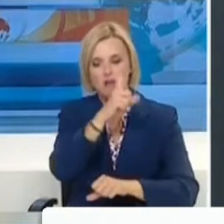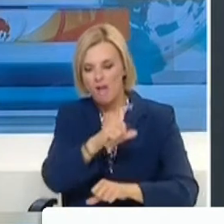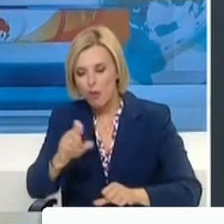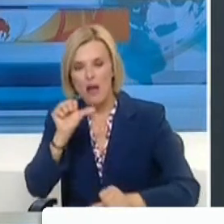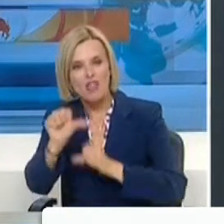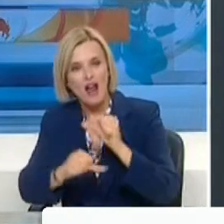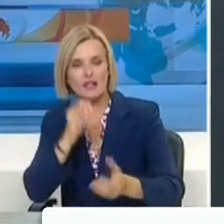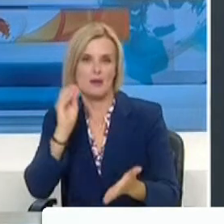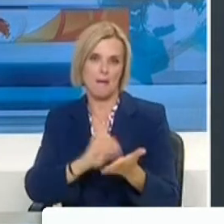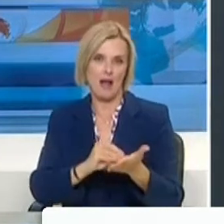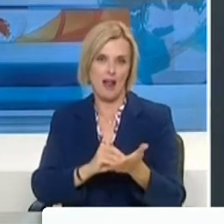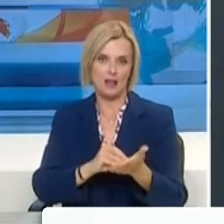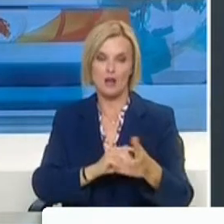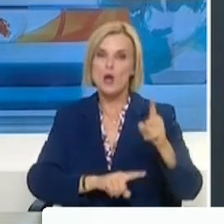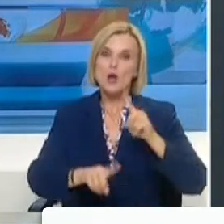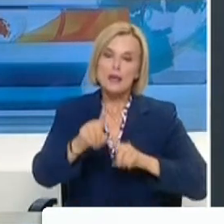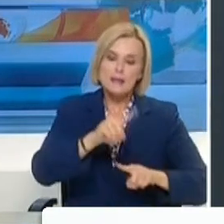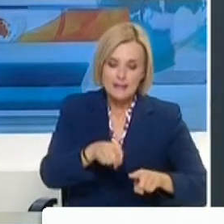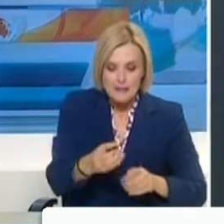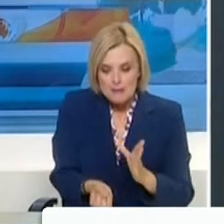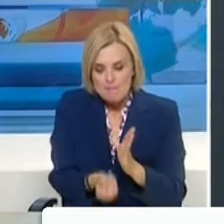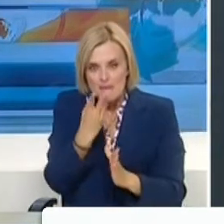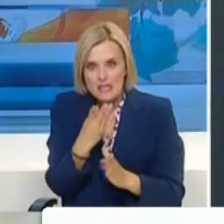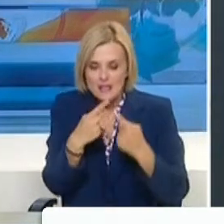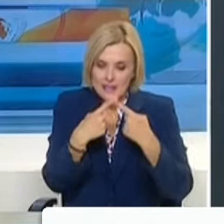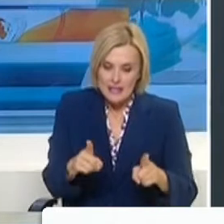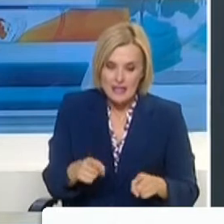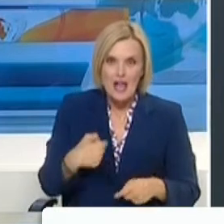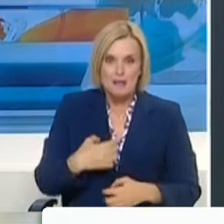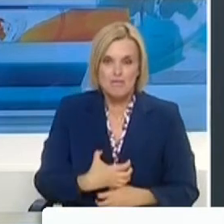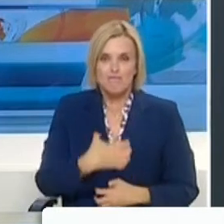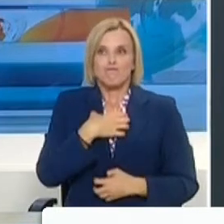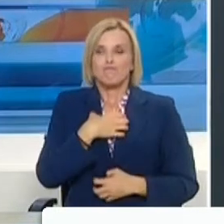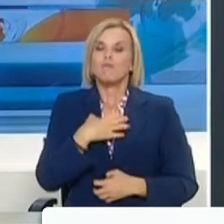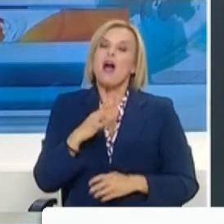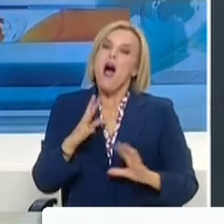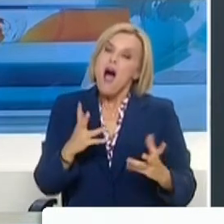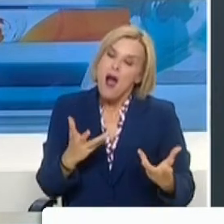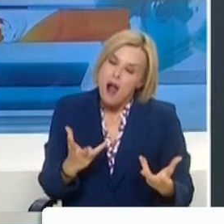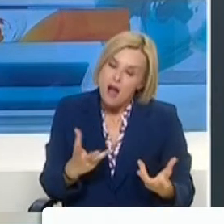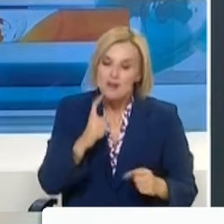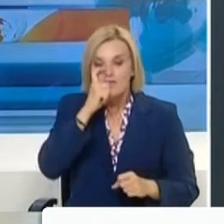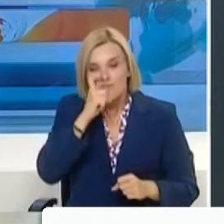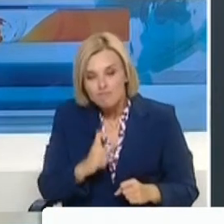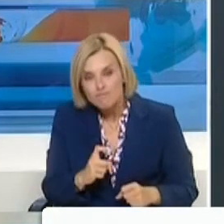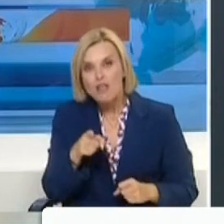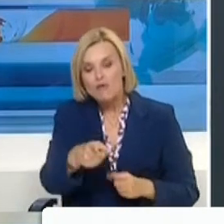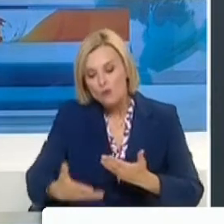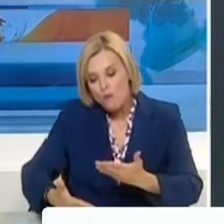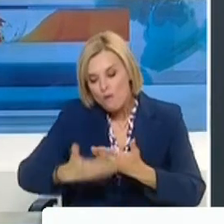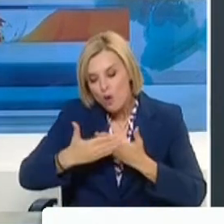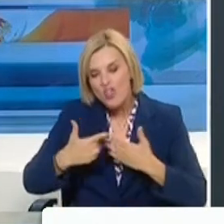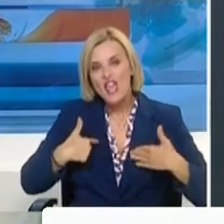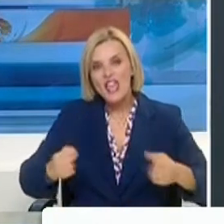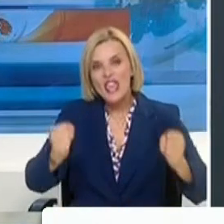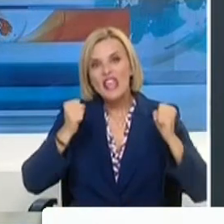εβδομάδα. Και όσο κάποιες φορές αυτή η νέα καθημερινότητα μας κάνει να δυσανασχετούμε, είναι αυτή που διασφαλίζει ότι θα παραμείνουμε υγιείς, ότι θα